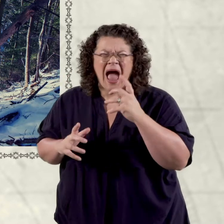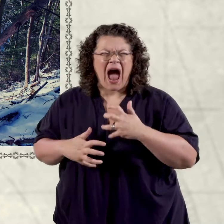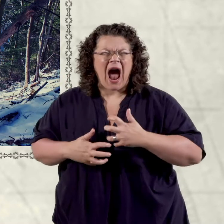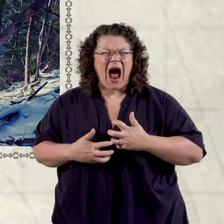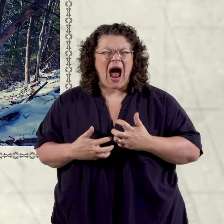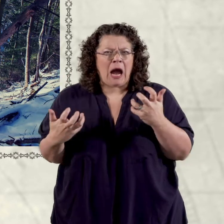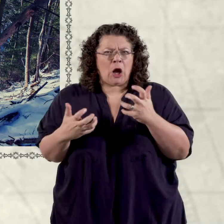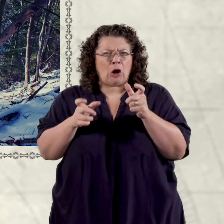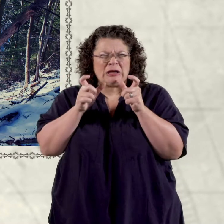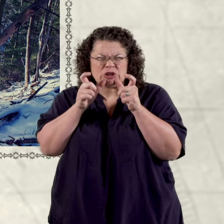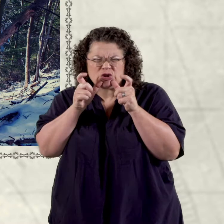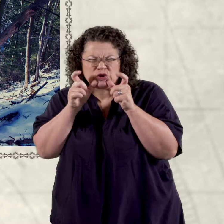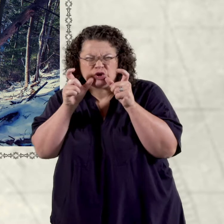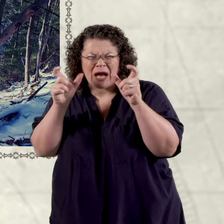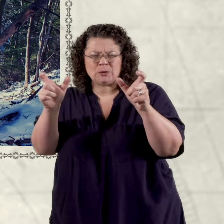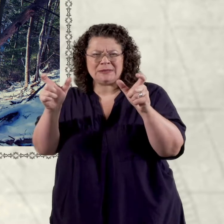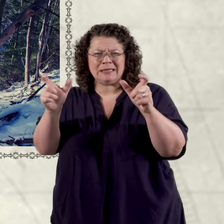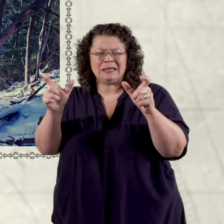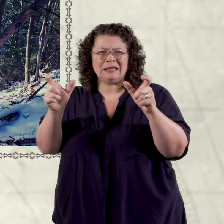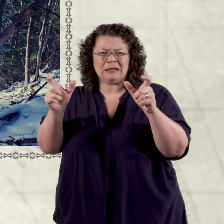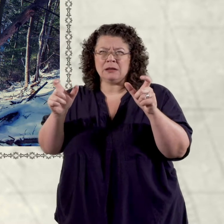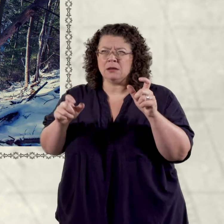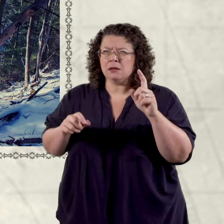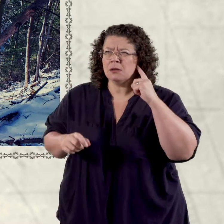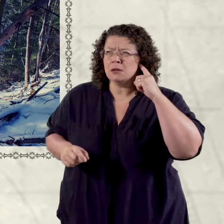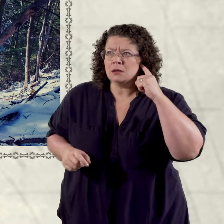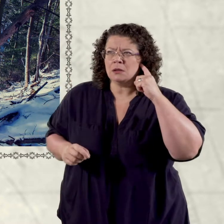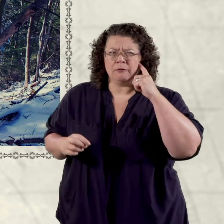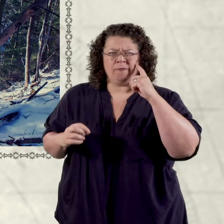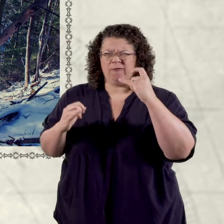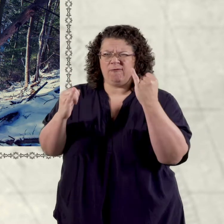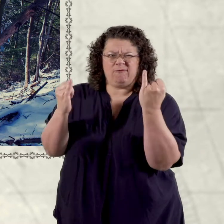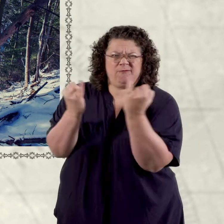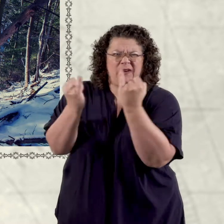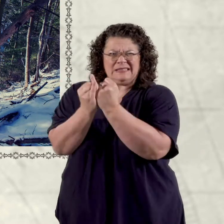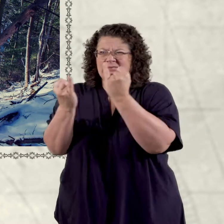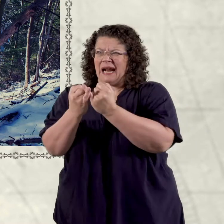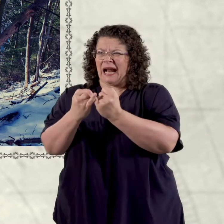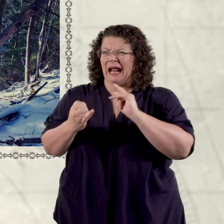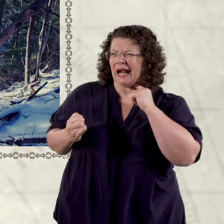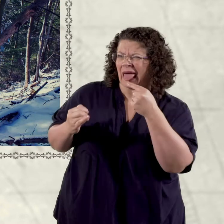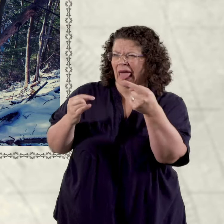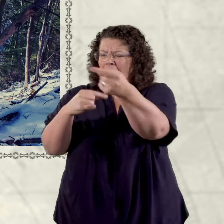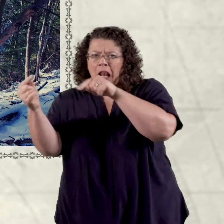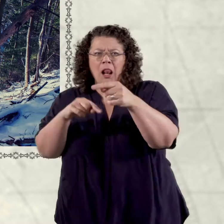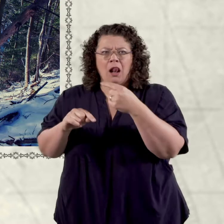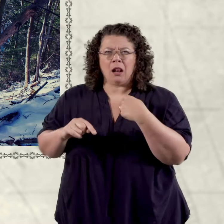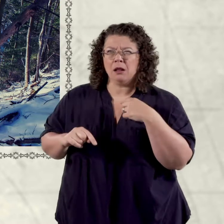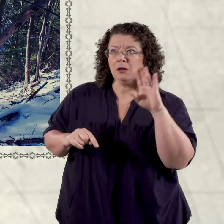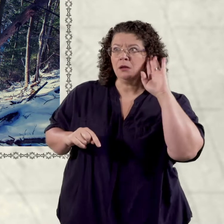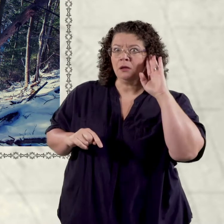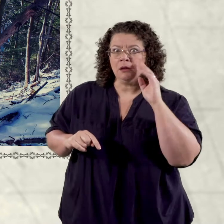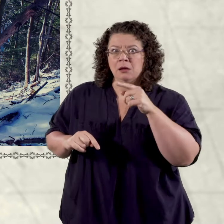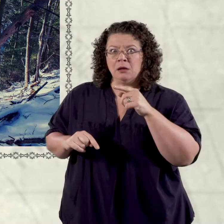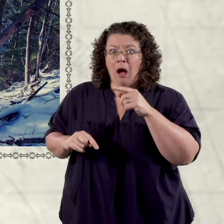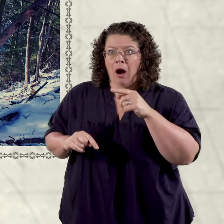roedd gweddill fy milwyr yn gorffwyso. Doedd neb wedi dod I drafod heddwch. Doedd celwydd, ein twyllo ni nathon